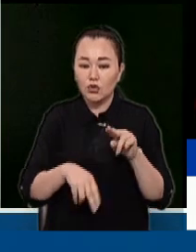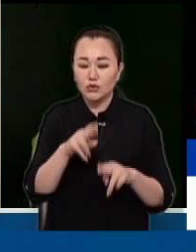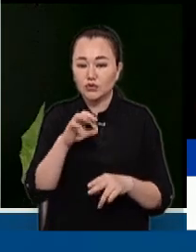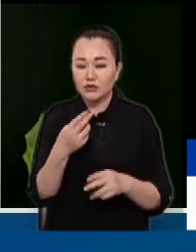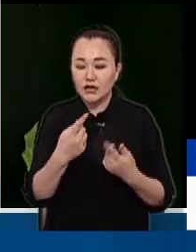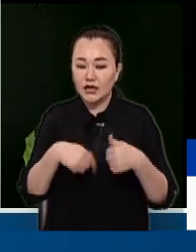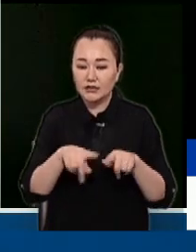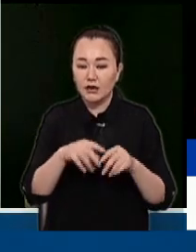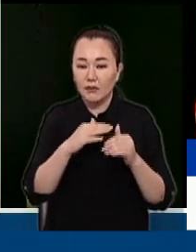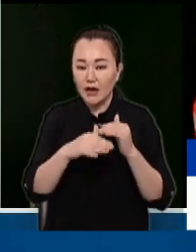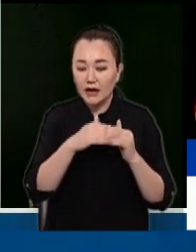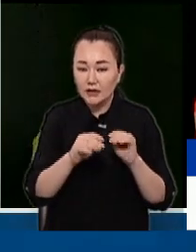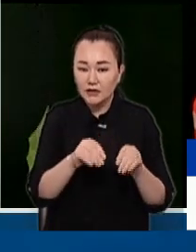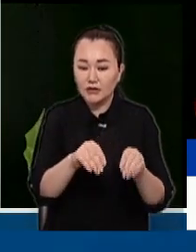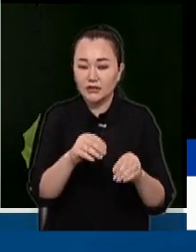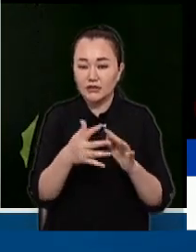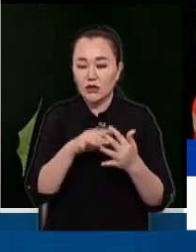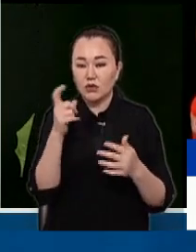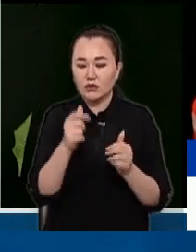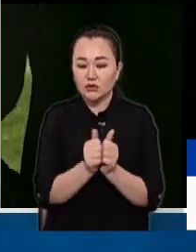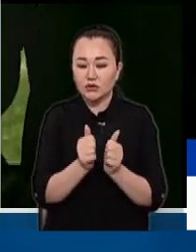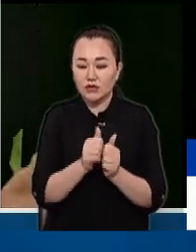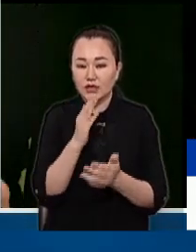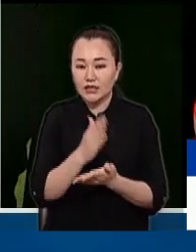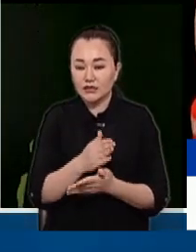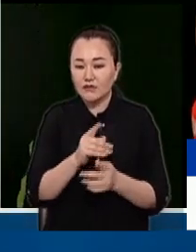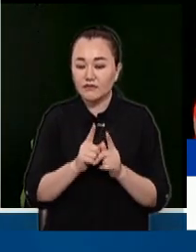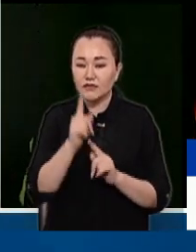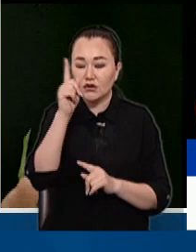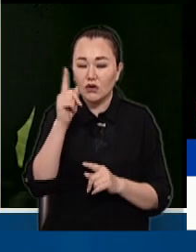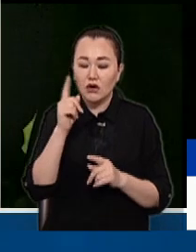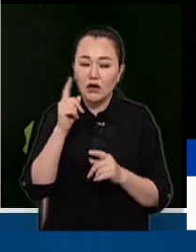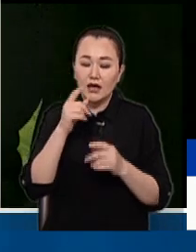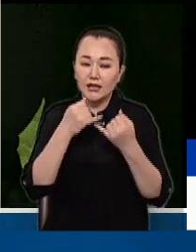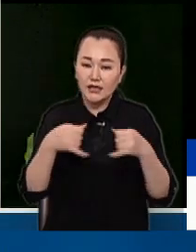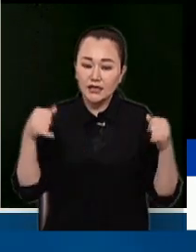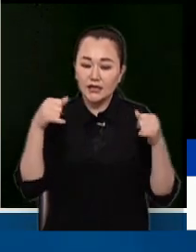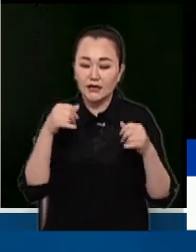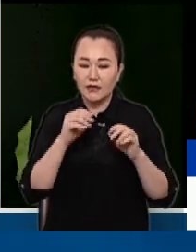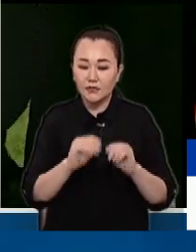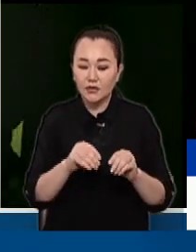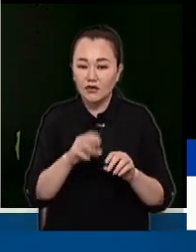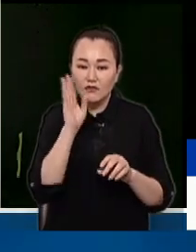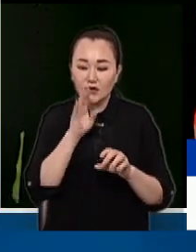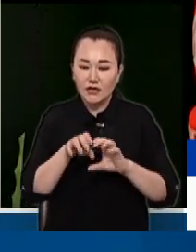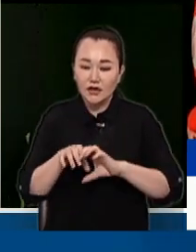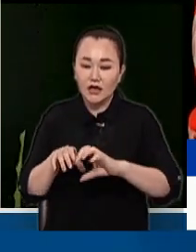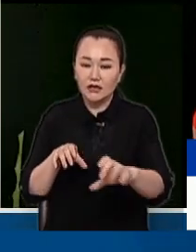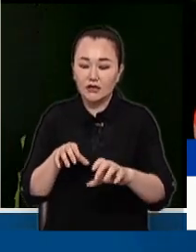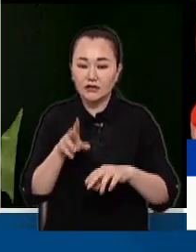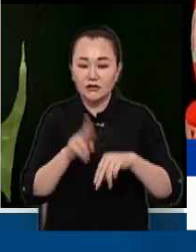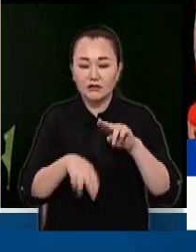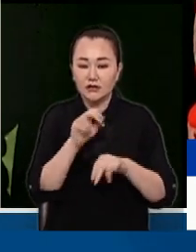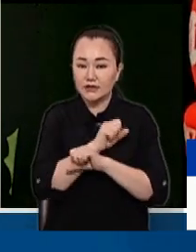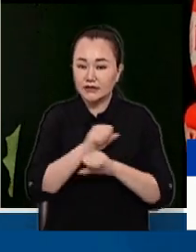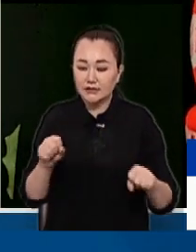соцобъекты на полях сельхозназначения, вблизи которых проходят высоковольтные линии и пролегает поливной канал, категорически нельзя.